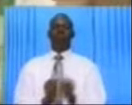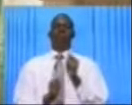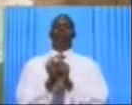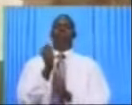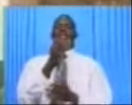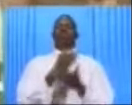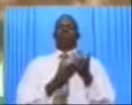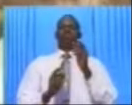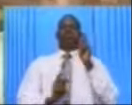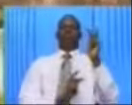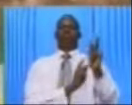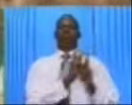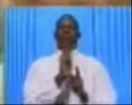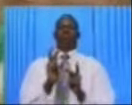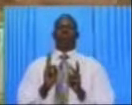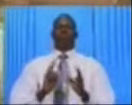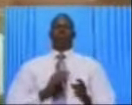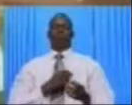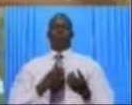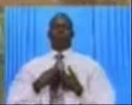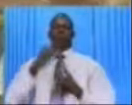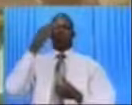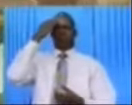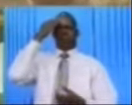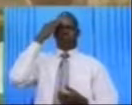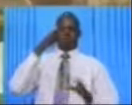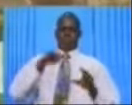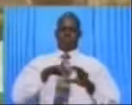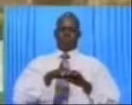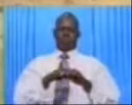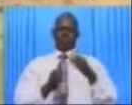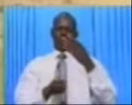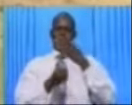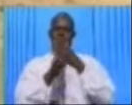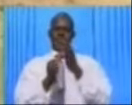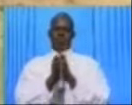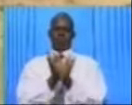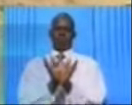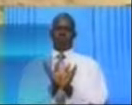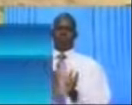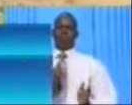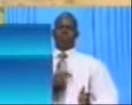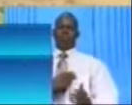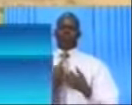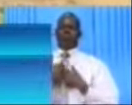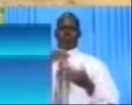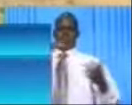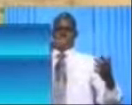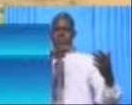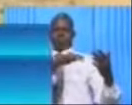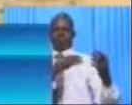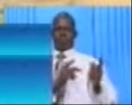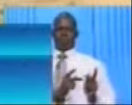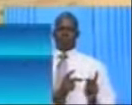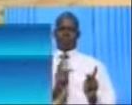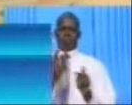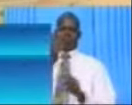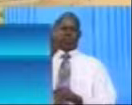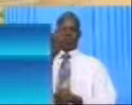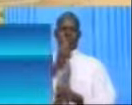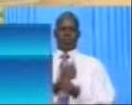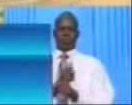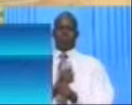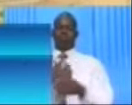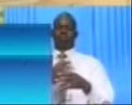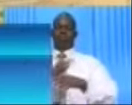de la population. Nous avons des connaissances en économie générale qu'on a eu à étudier pendant 2 années avant de se spécialiser